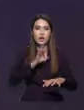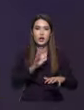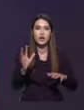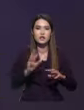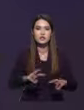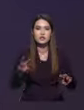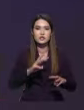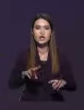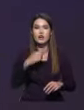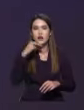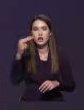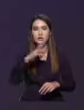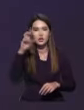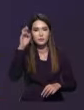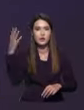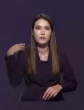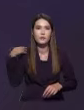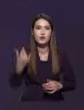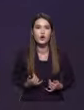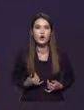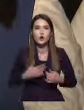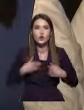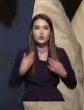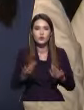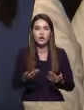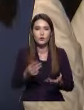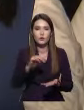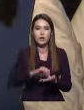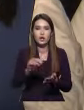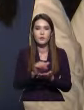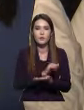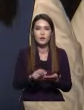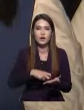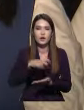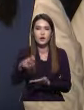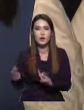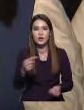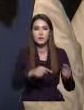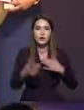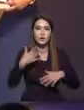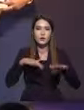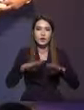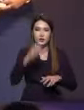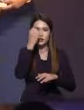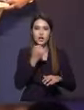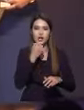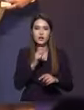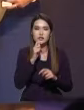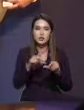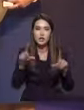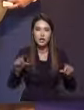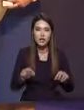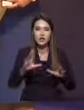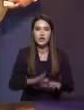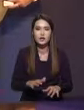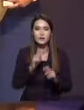Отарбаев қатысып, мемлекет басшысының құттықтау хатын оқып берді. Саланың үздік мамандары құрмет грамотасы мен алғыс хаттармен мерейтойлық